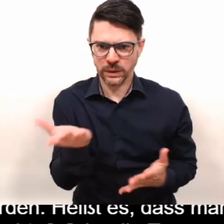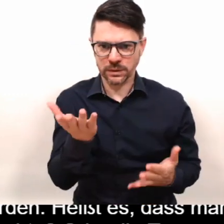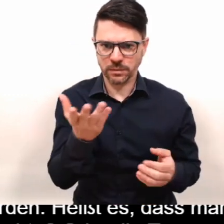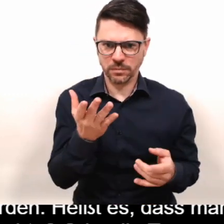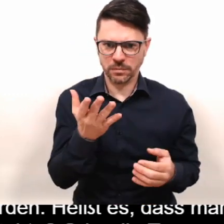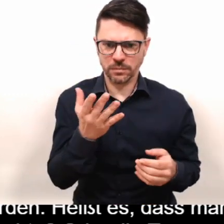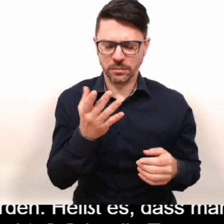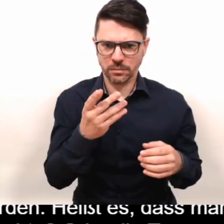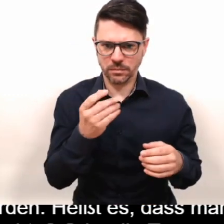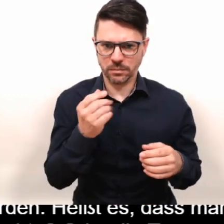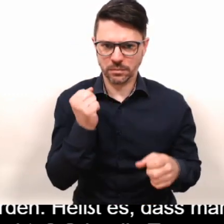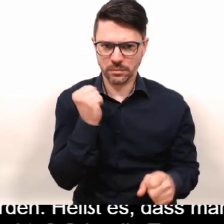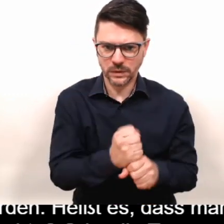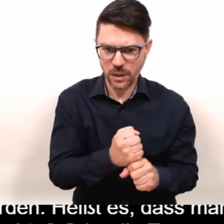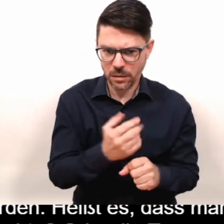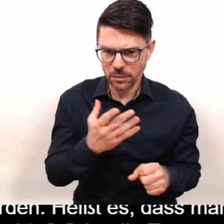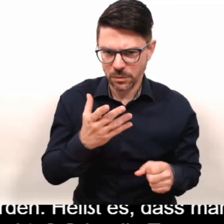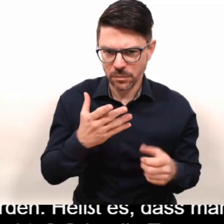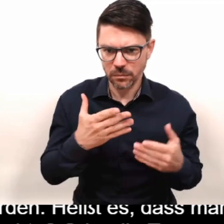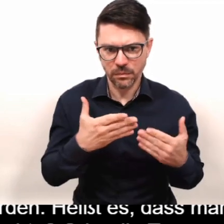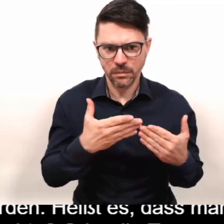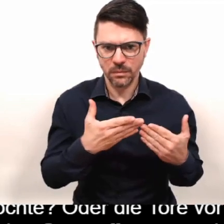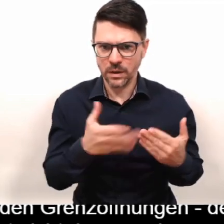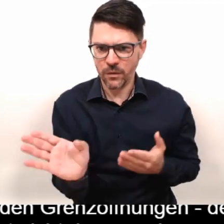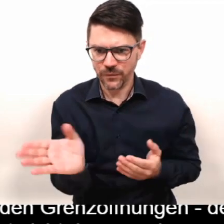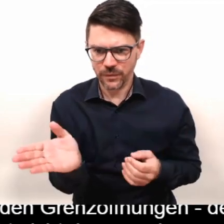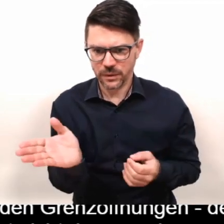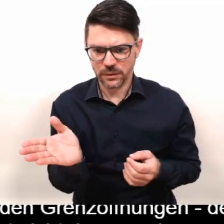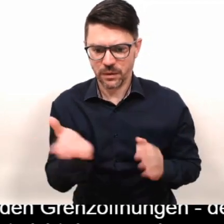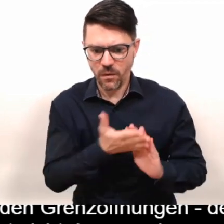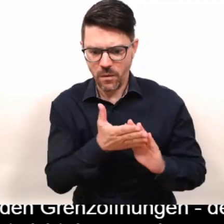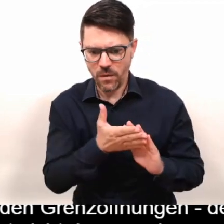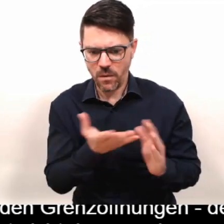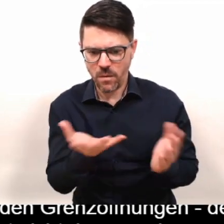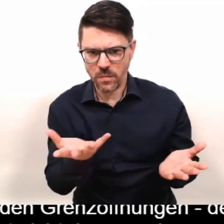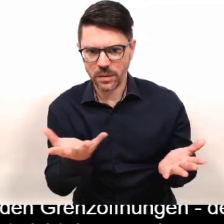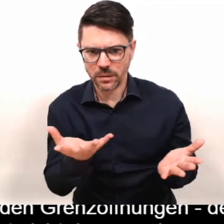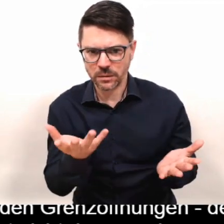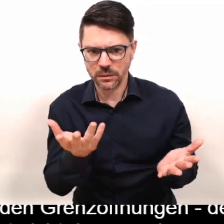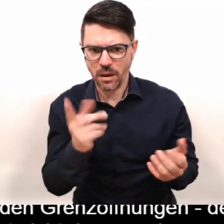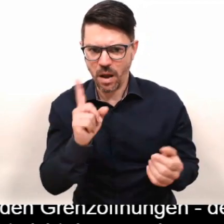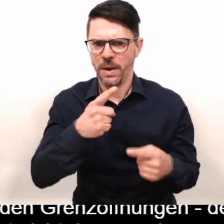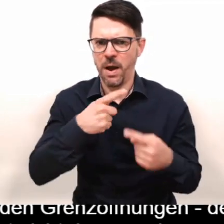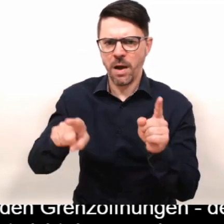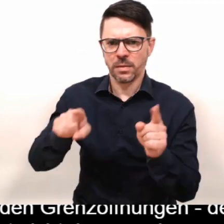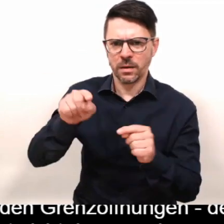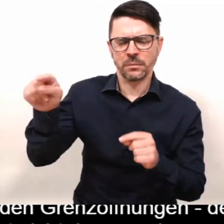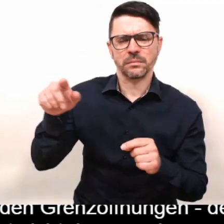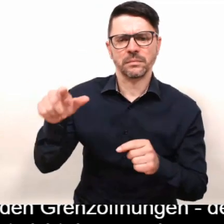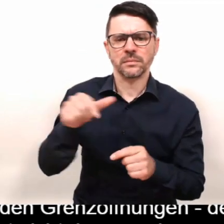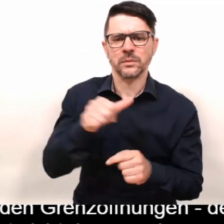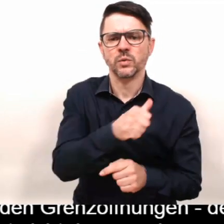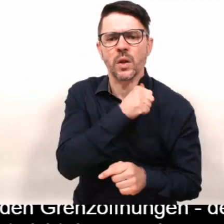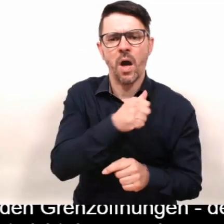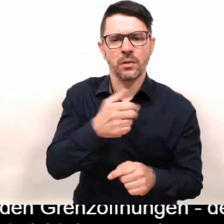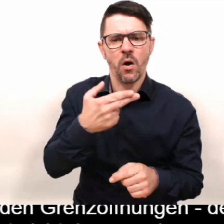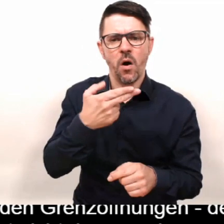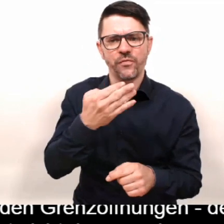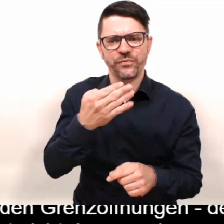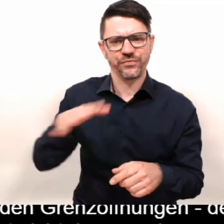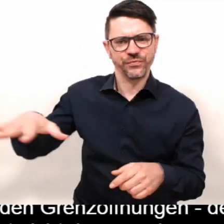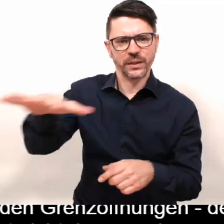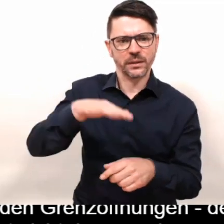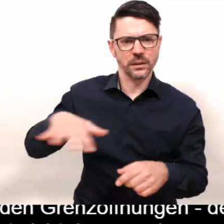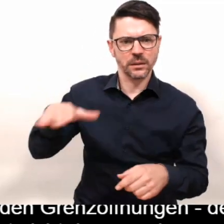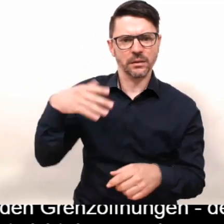Auf der anderen Seite erleben wir Schlachthöfe, einen nach dem anderen, wo also extreme Fallzahlen, Neuinfizierte gemeldet werden. Aber da hat man das